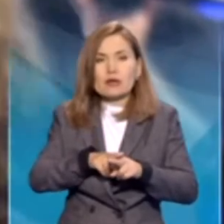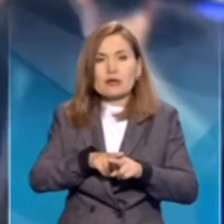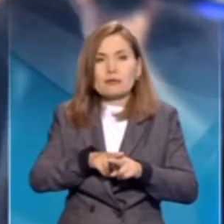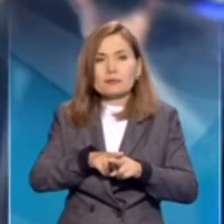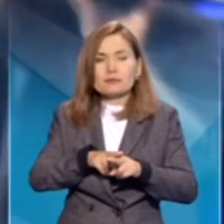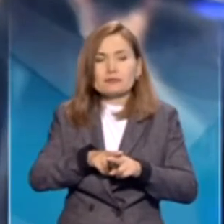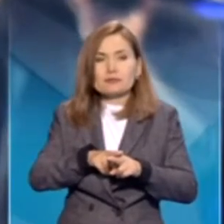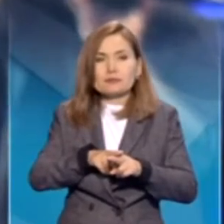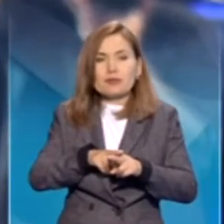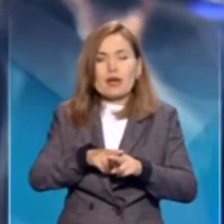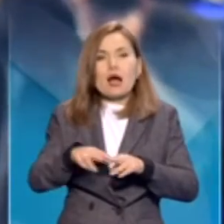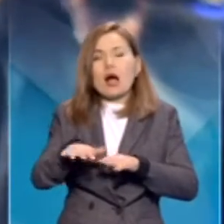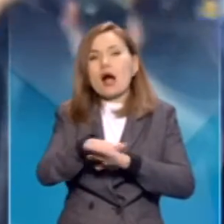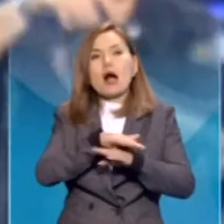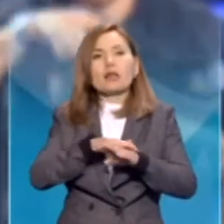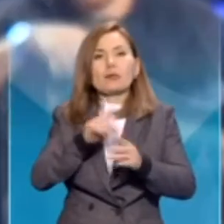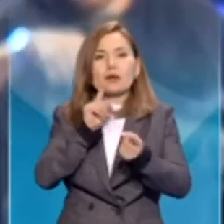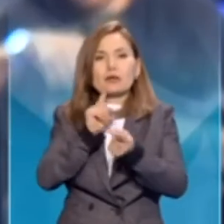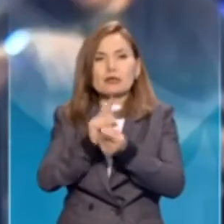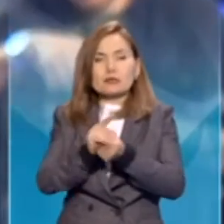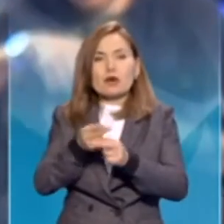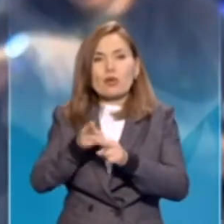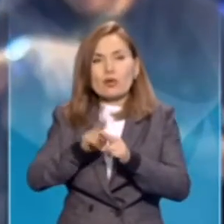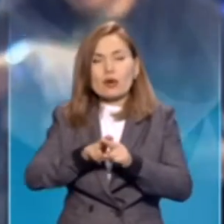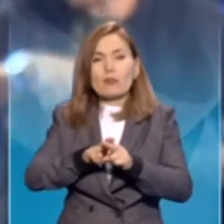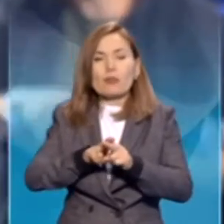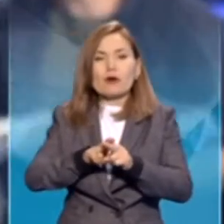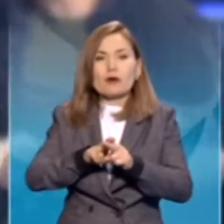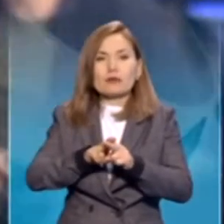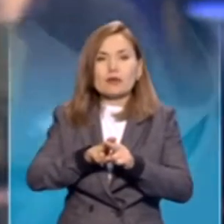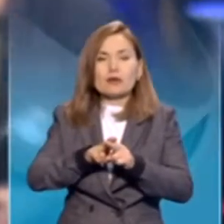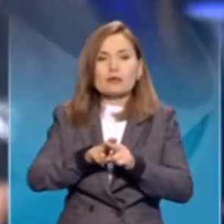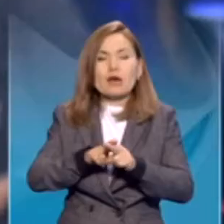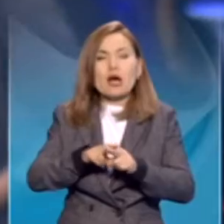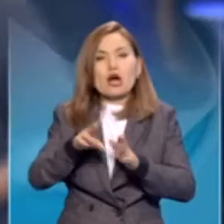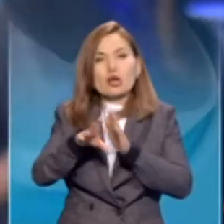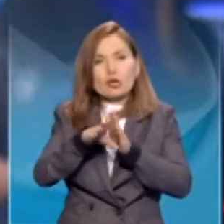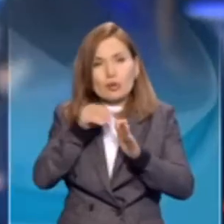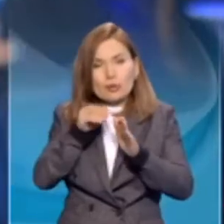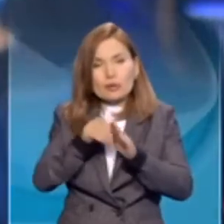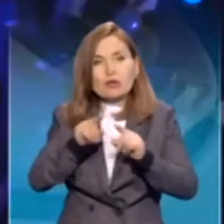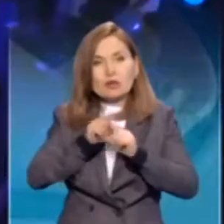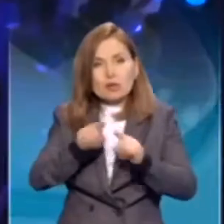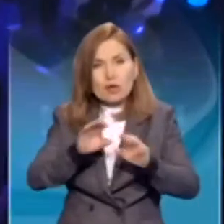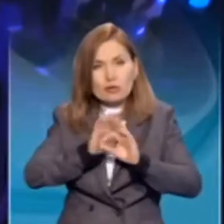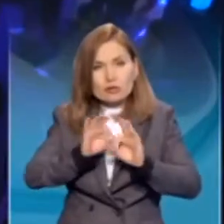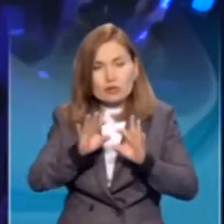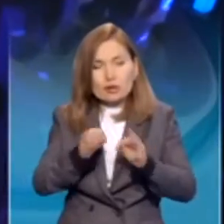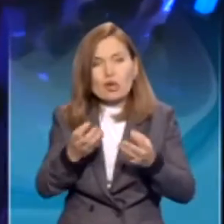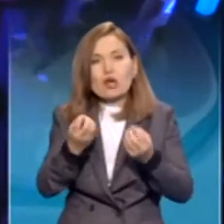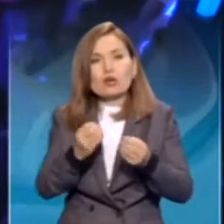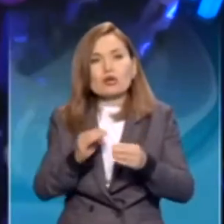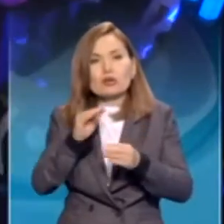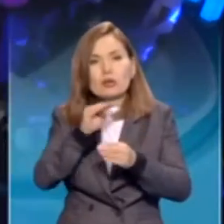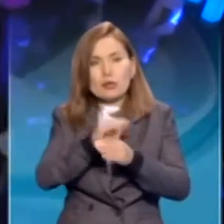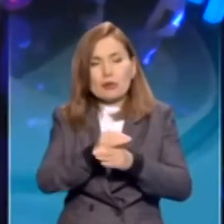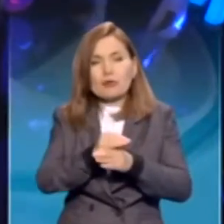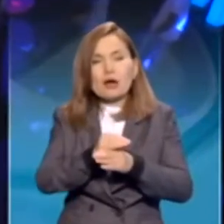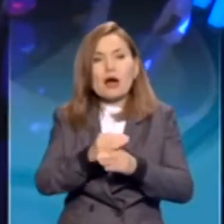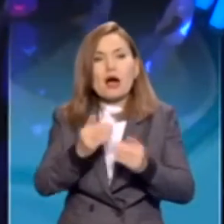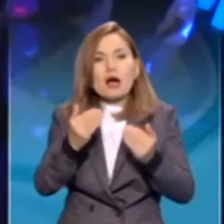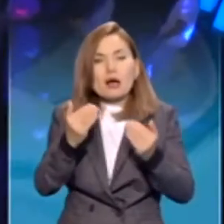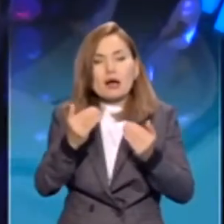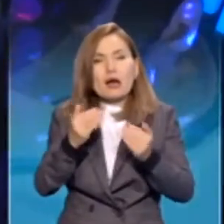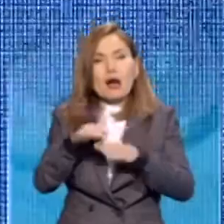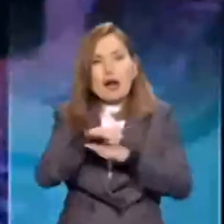мына халықпен кездесудің кезінде тек қана мына референдумды түсіндіру ғана емес, халықтың бүгінгі